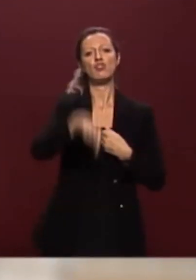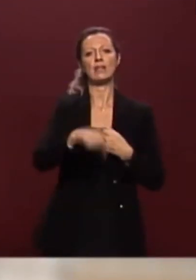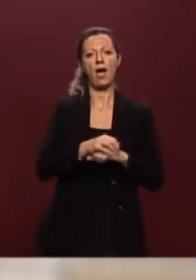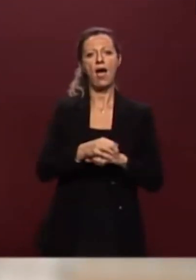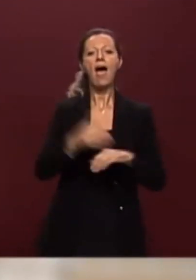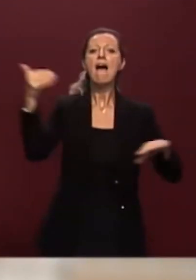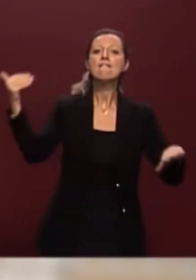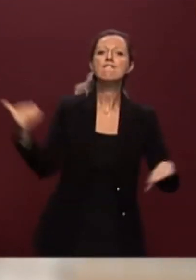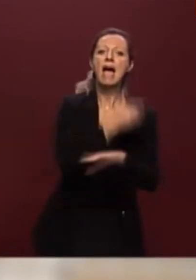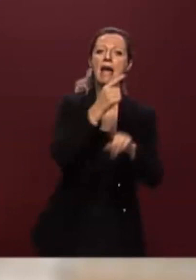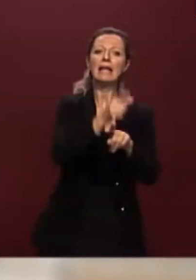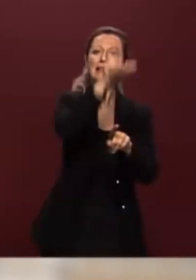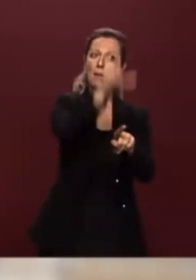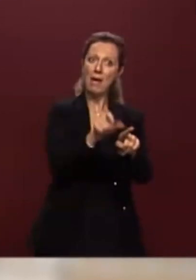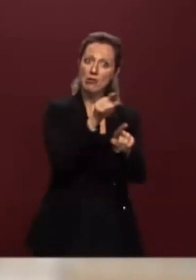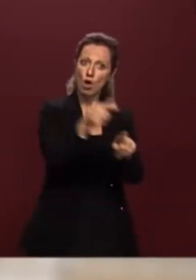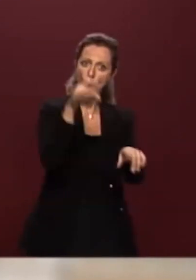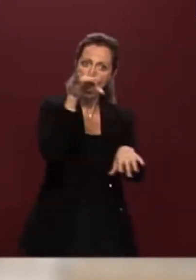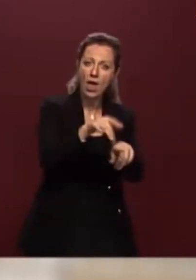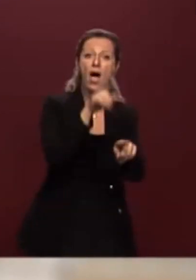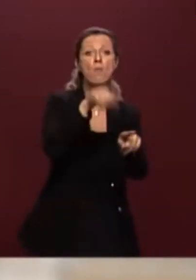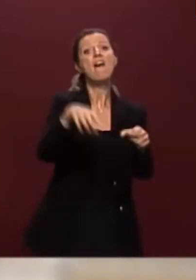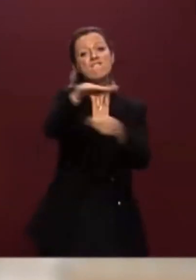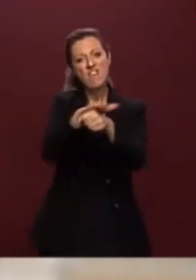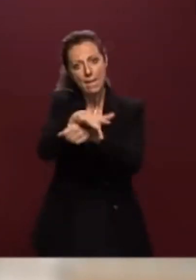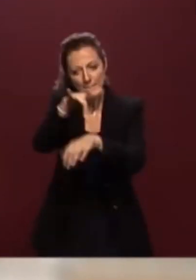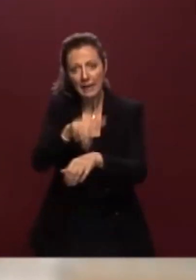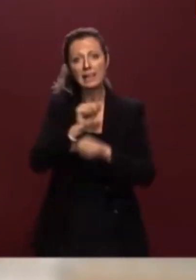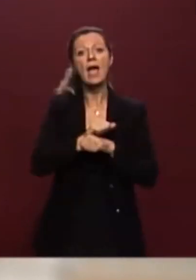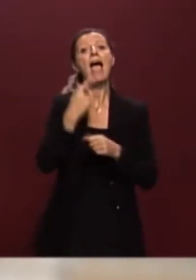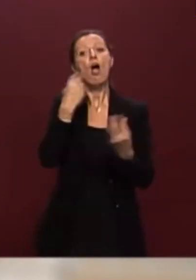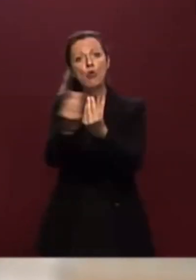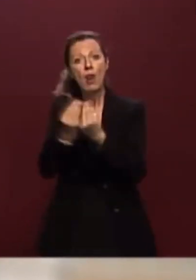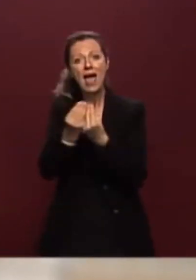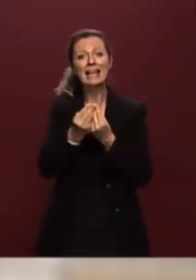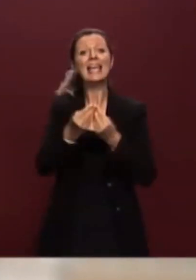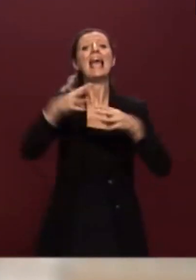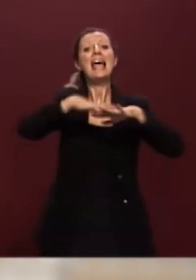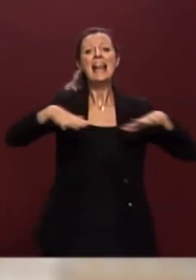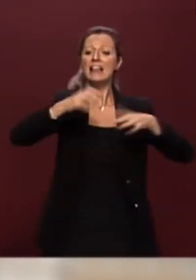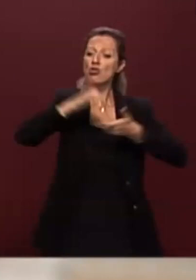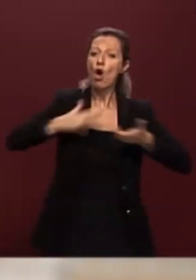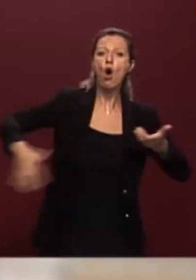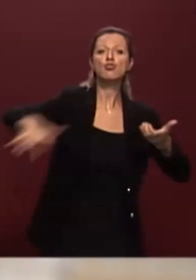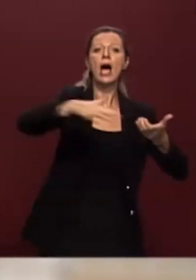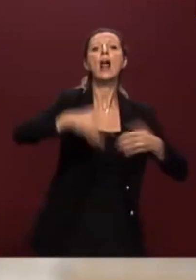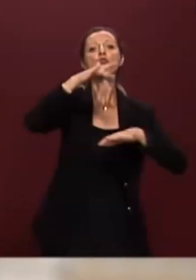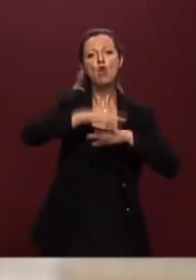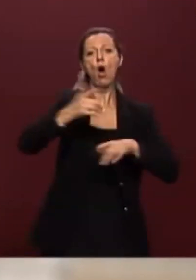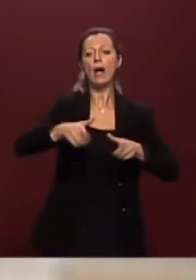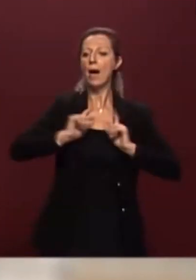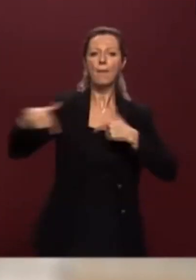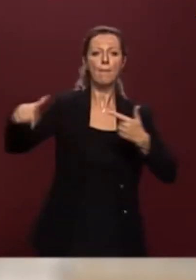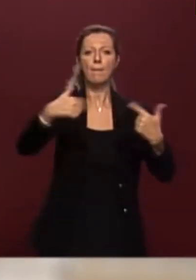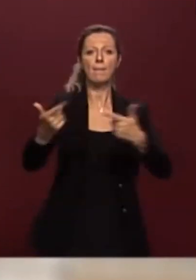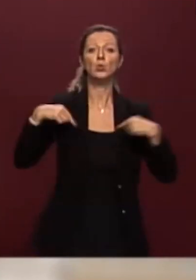colpisce la persona insieme alle famiglie, i colleghi, l'intero tessuto sociale. Il nostro impegno deve